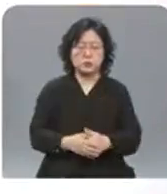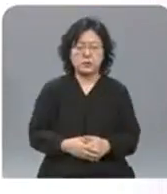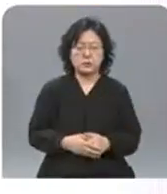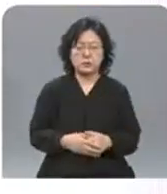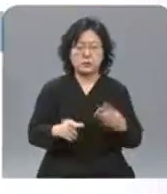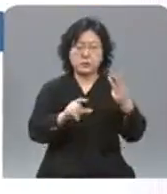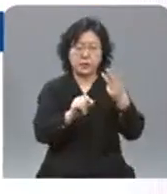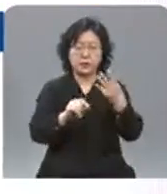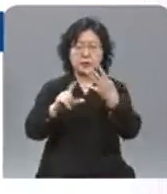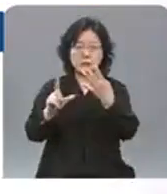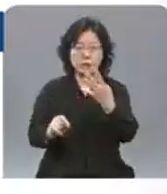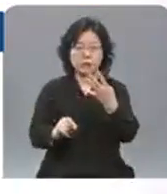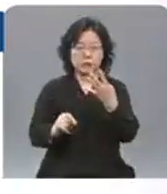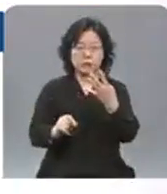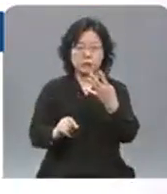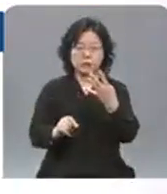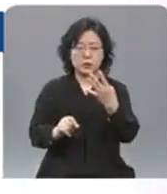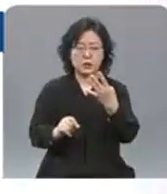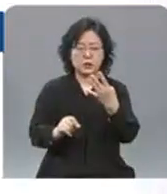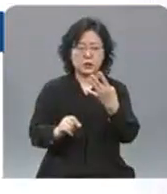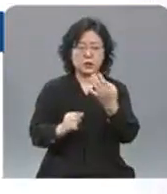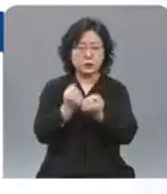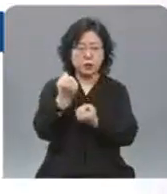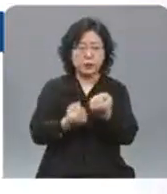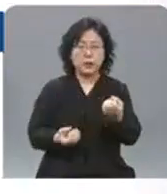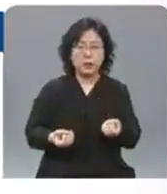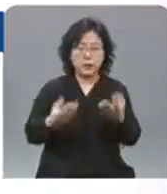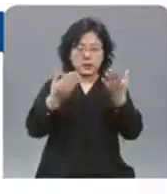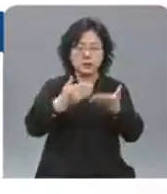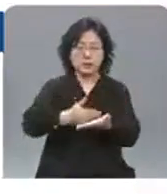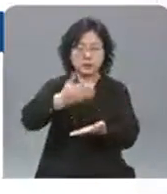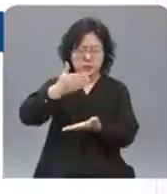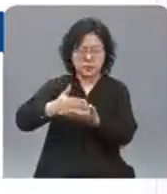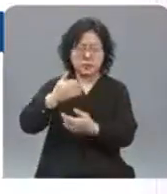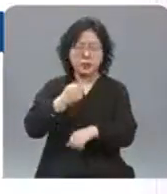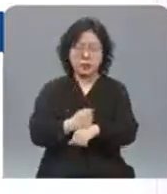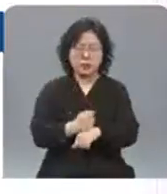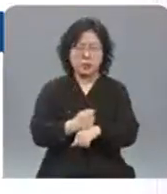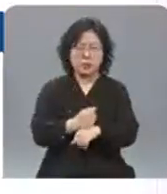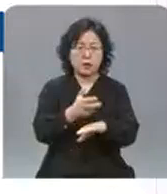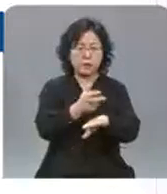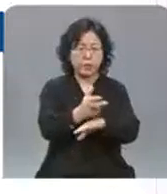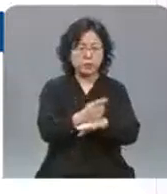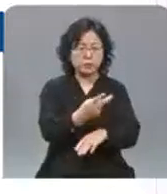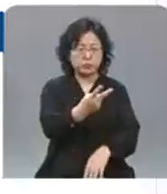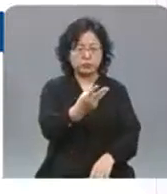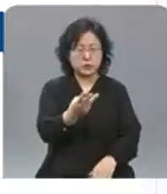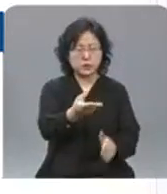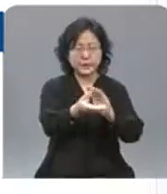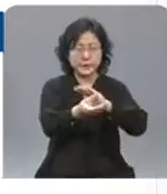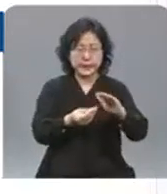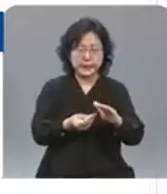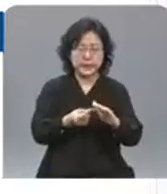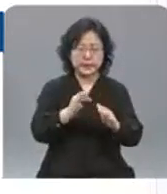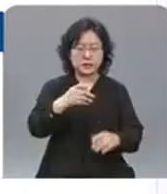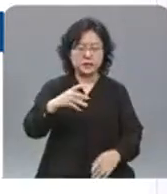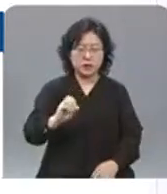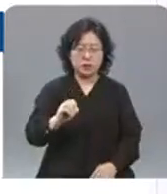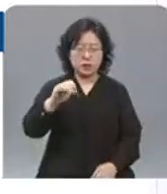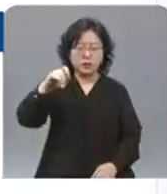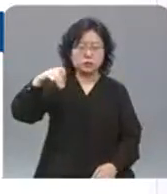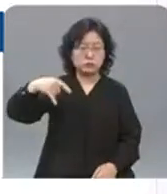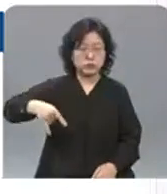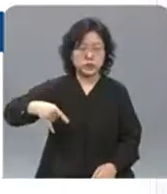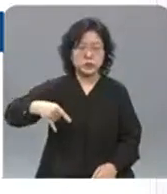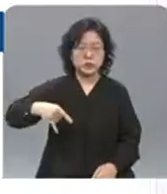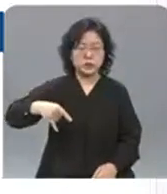3, 4월에 이렇게 주민들 설명회를 계속 개최하고 한 버스 두세 대 불러서 의성,